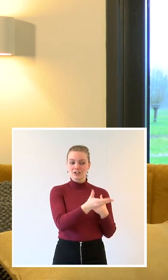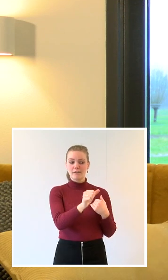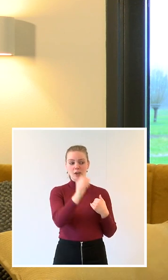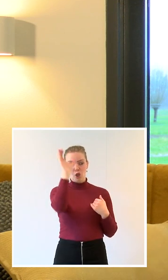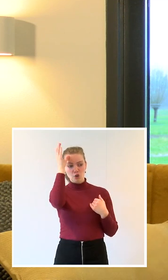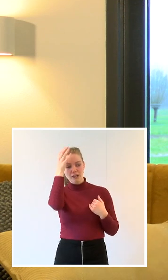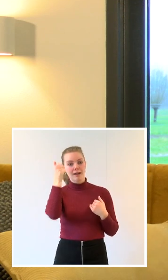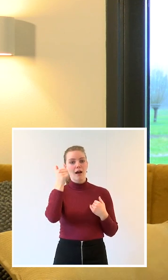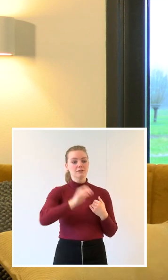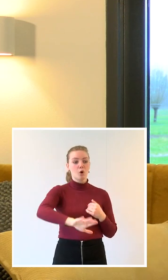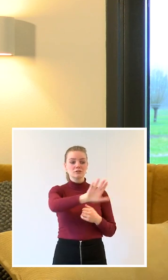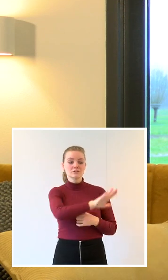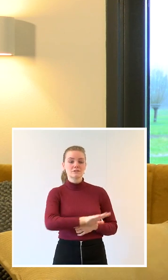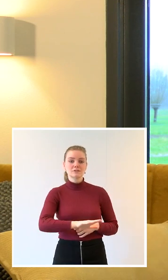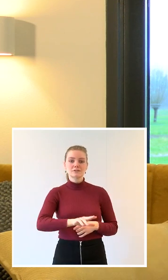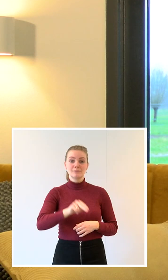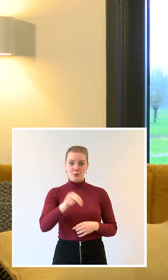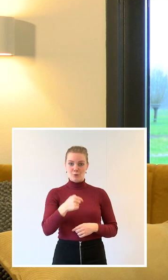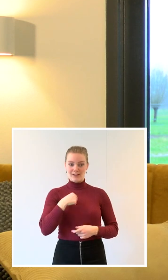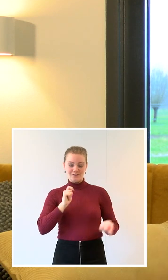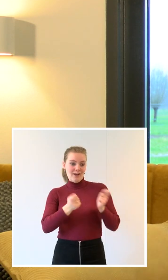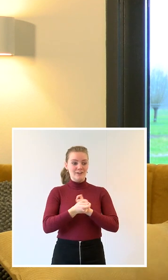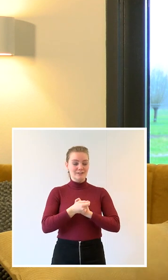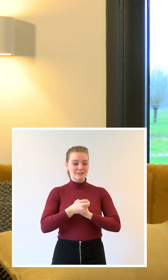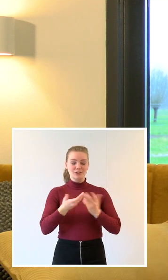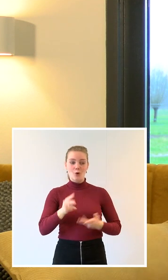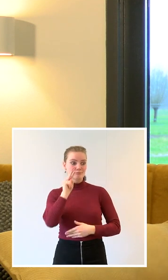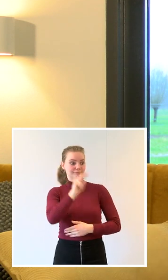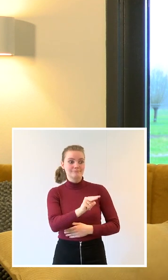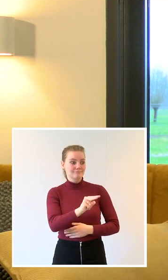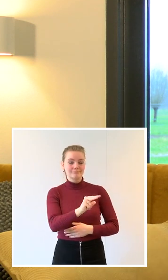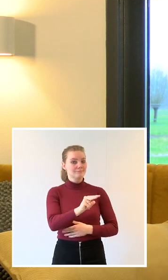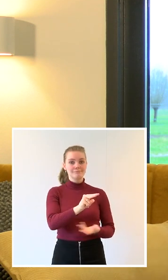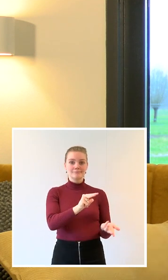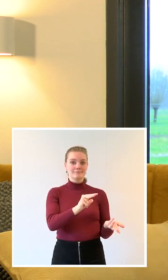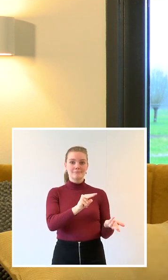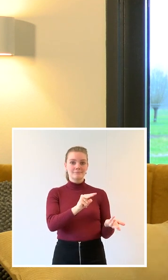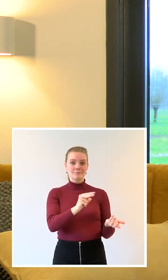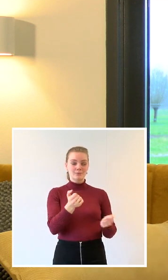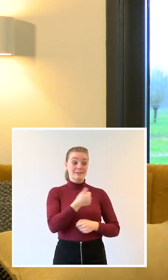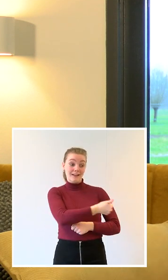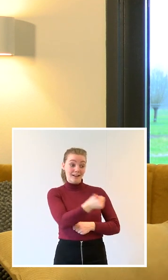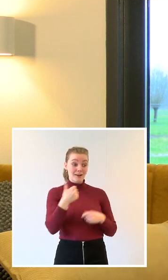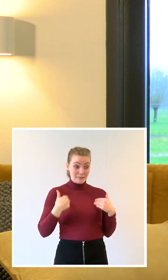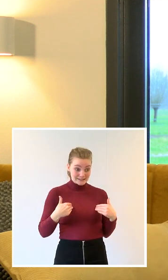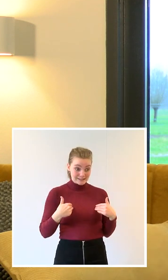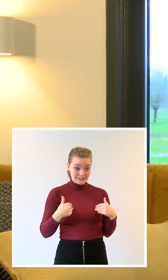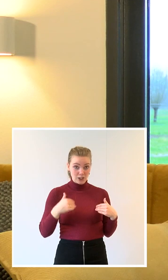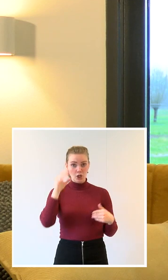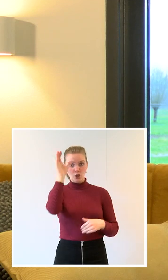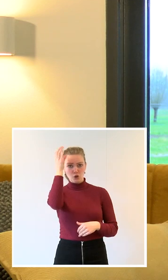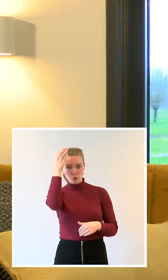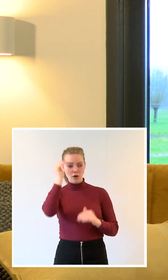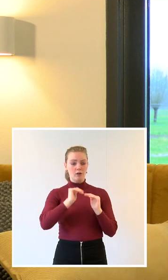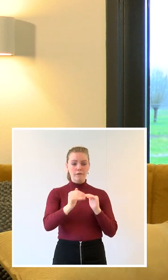daarin veranderd. Zo kijk ik niet meer naar mensen. Want elk mens, uit welke cultuur of land je ook komt, is een mens.